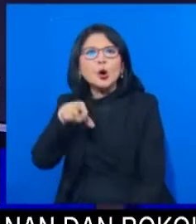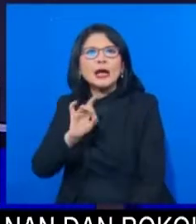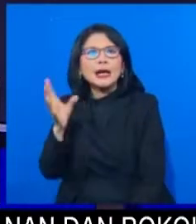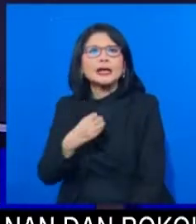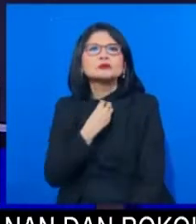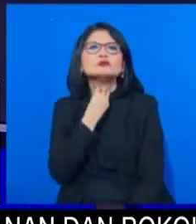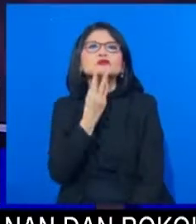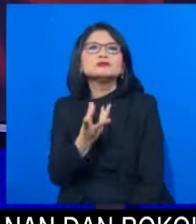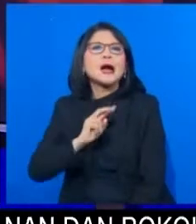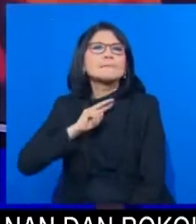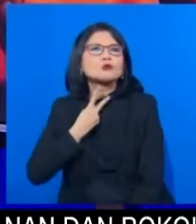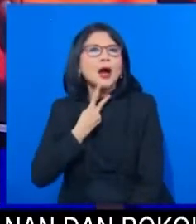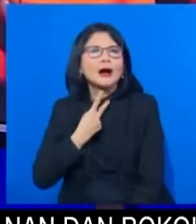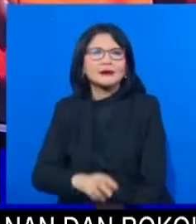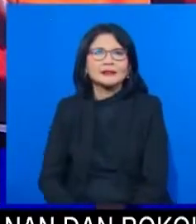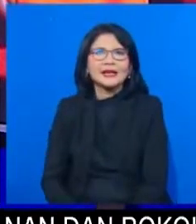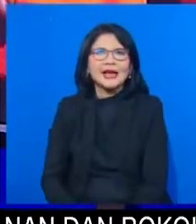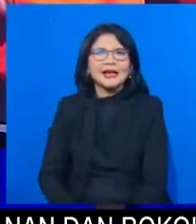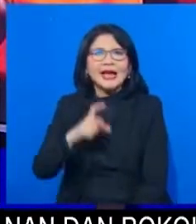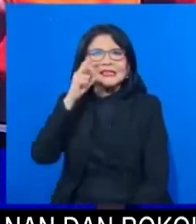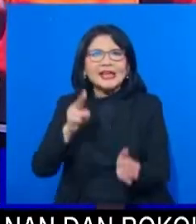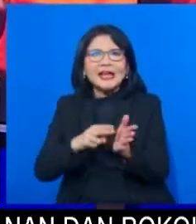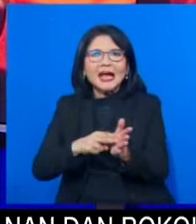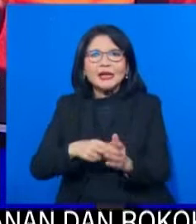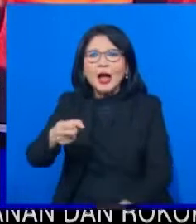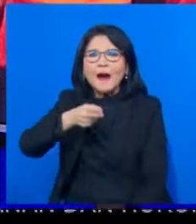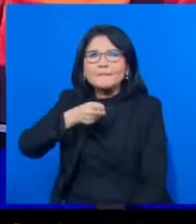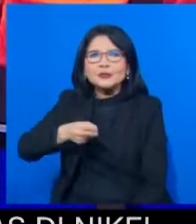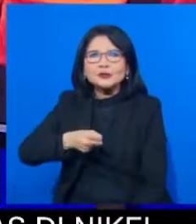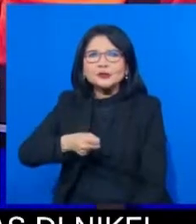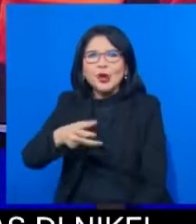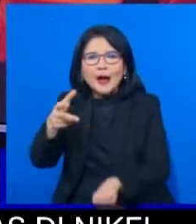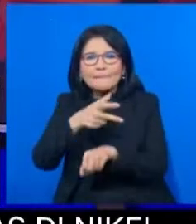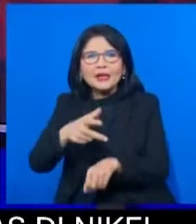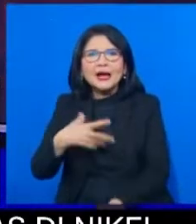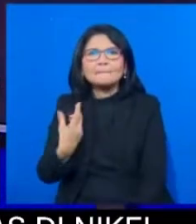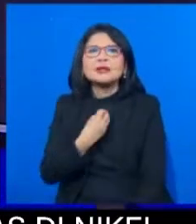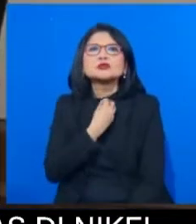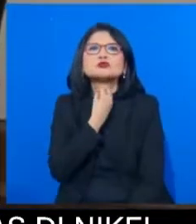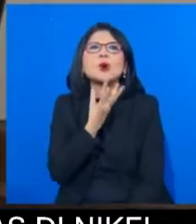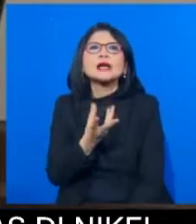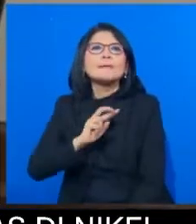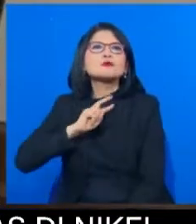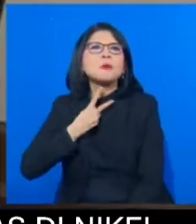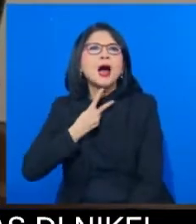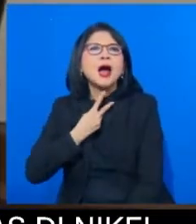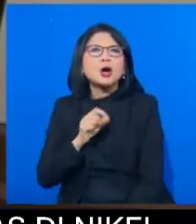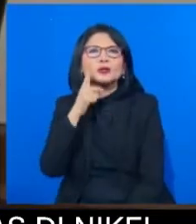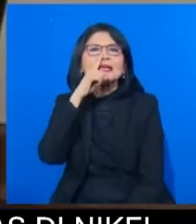Indonesia sempat merekam bagaimana Wawan mengubah suaranya menjadi Aki Banyu untuk menipu para korban.